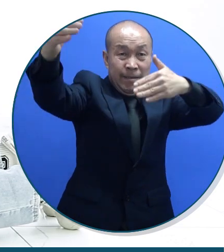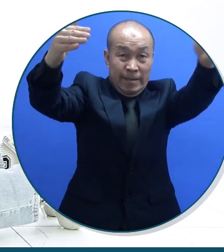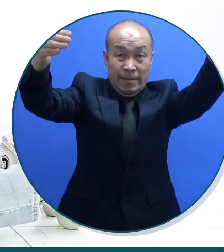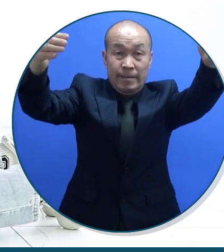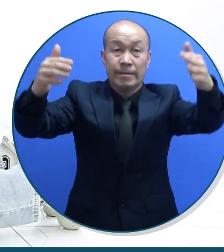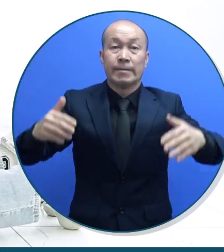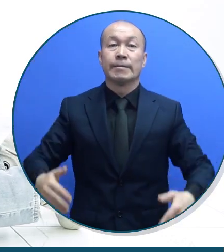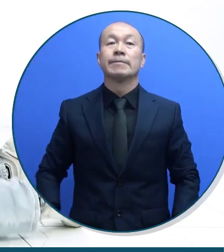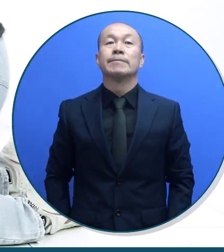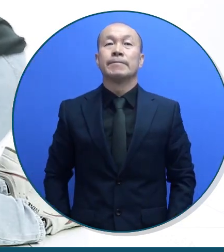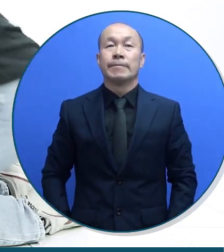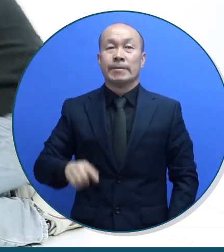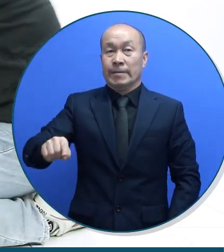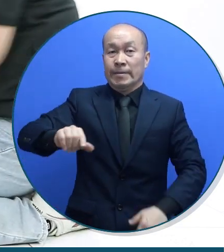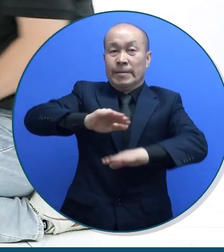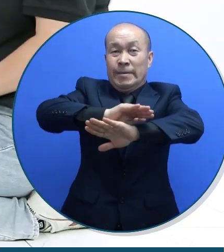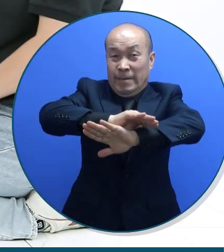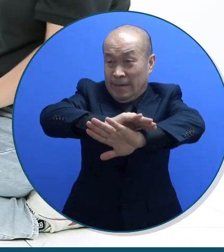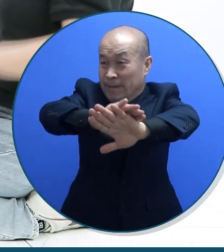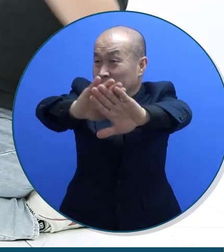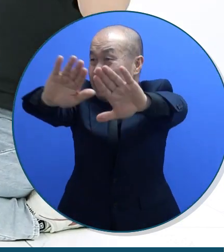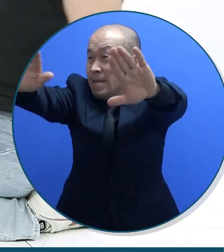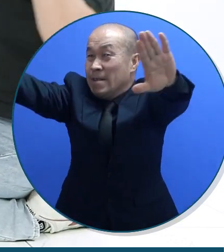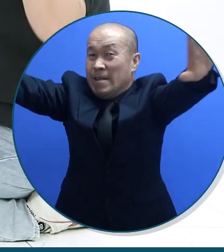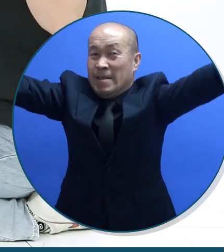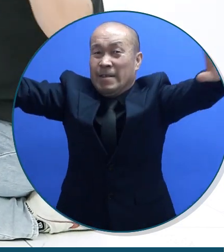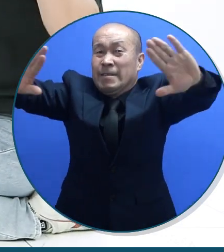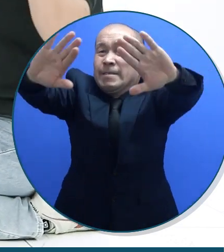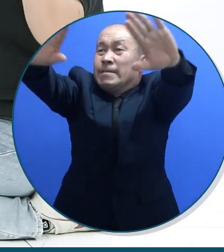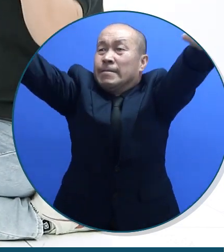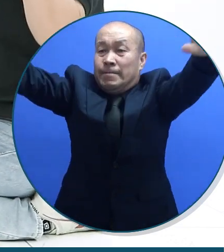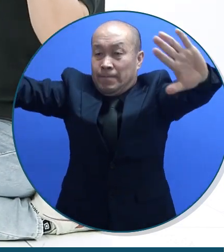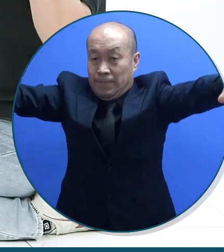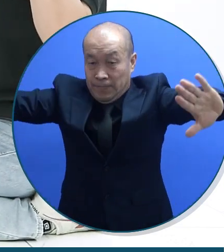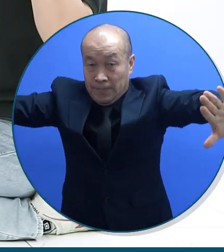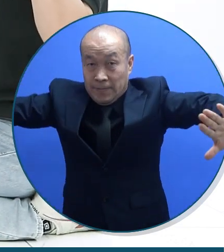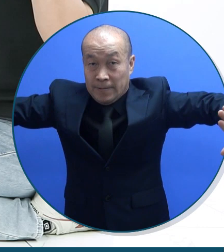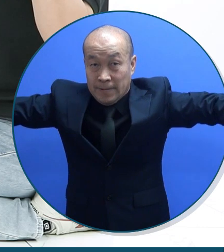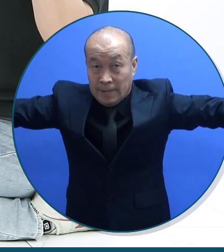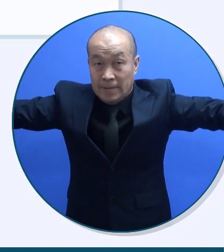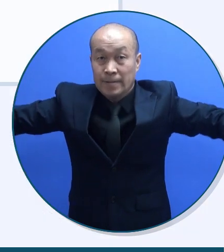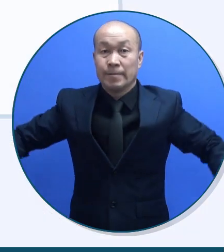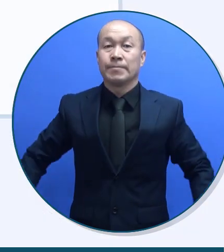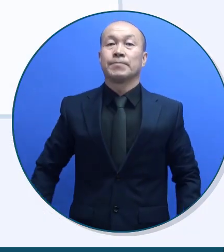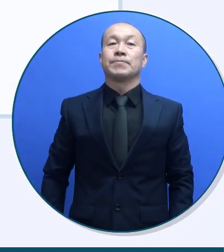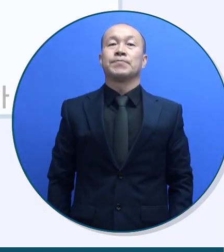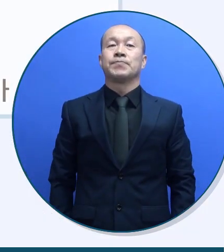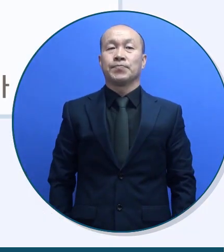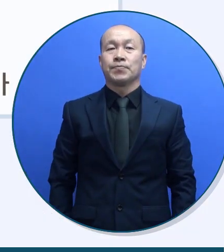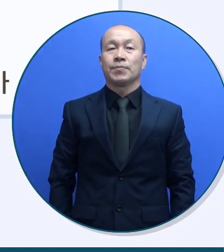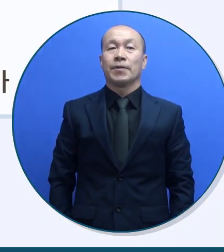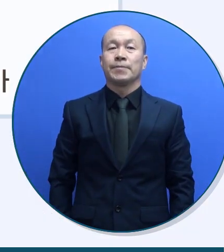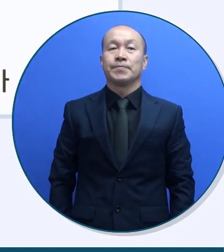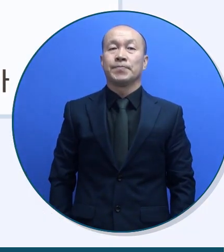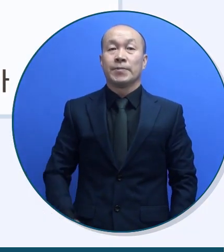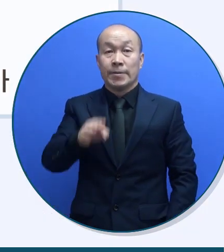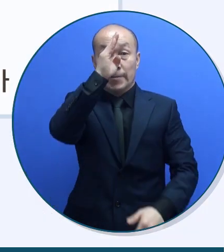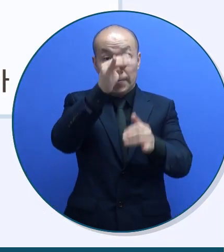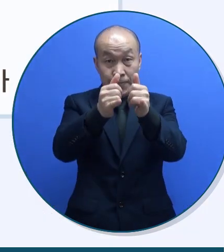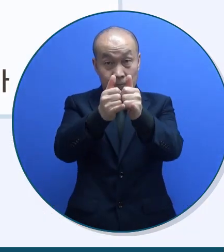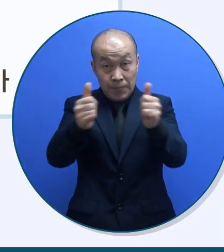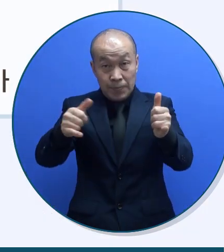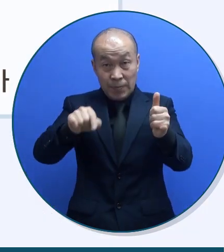길게 뻗고 양옆으로 넓게 펼치며 모두 물러나세요 라고 외쳐주세요. 환자에게 몸이 닿아